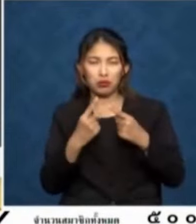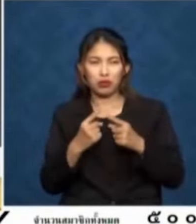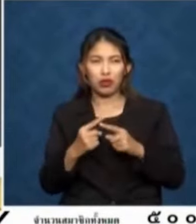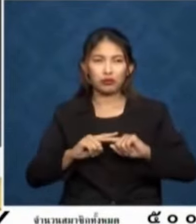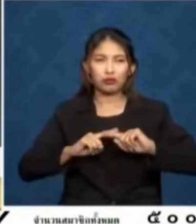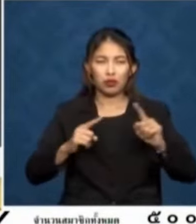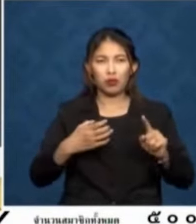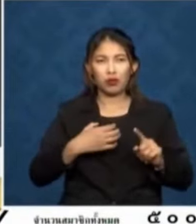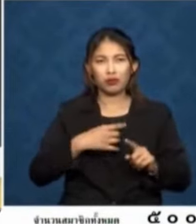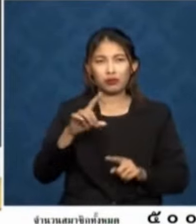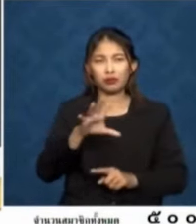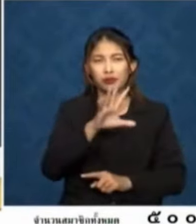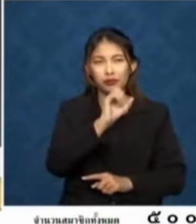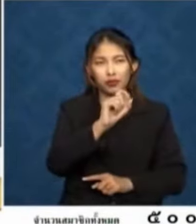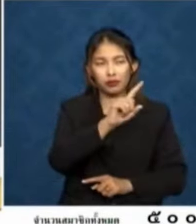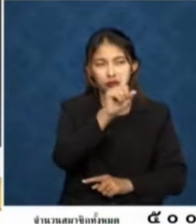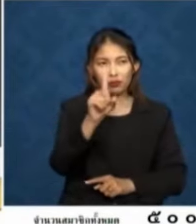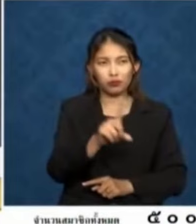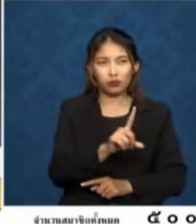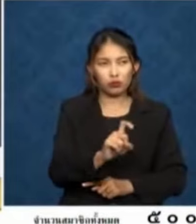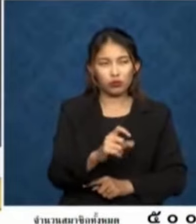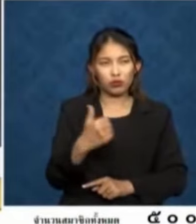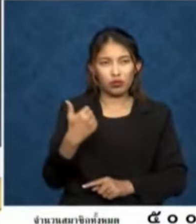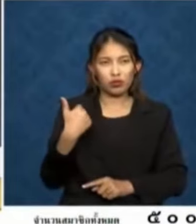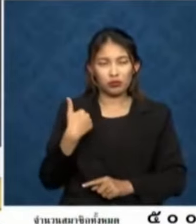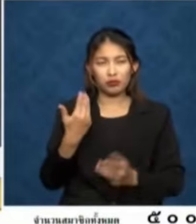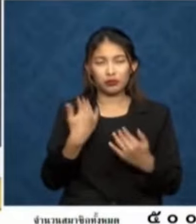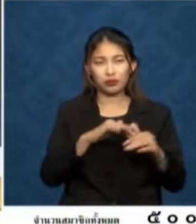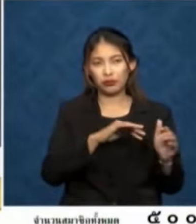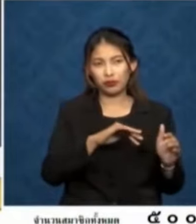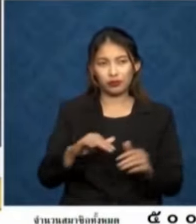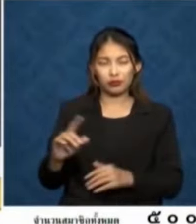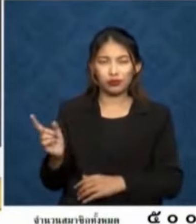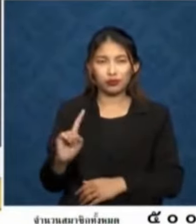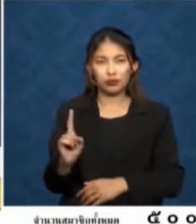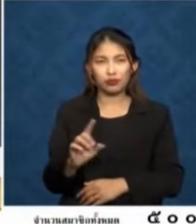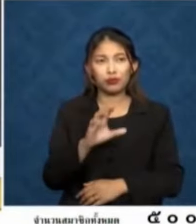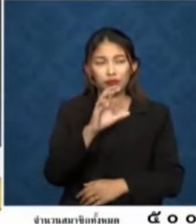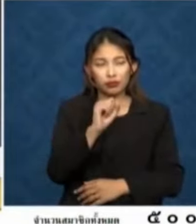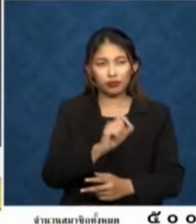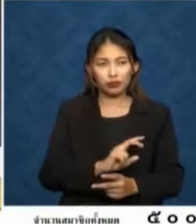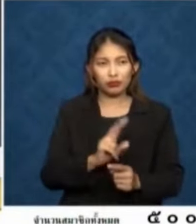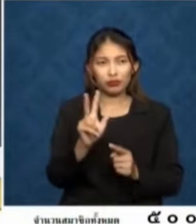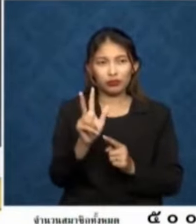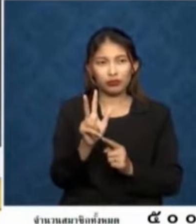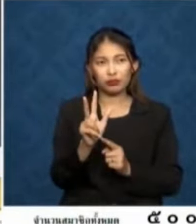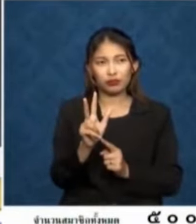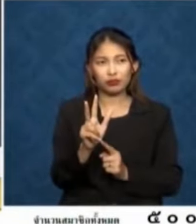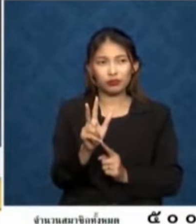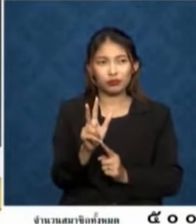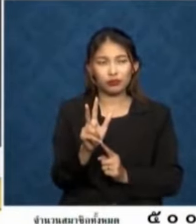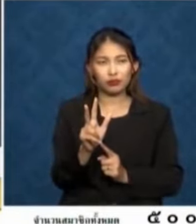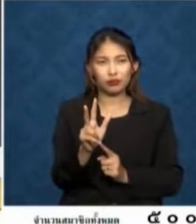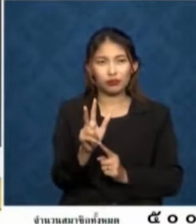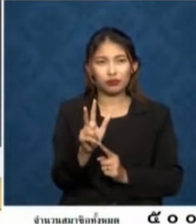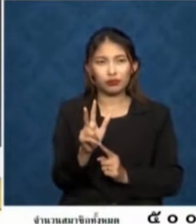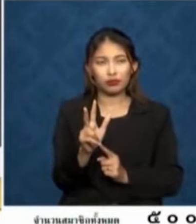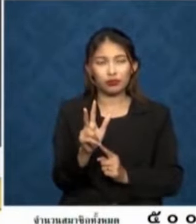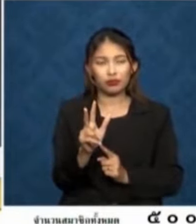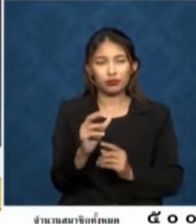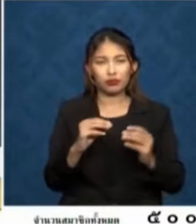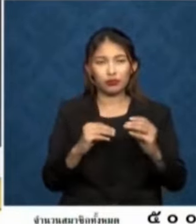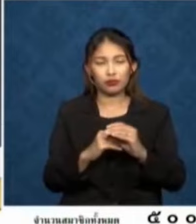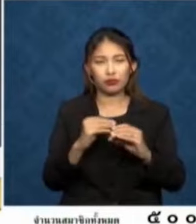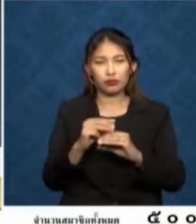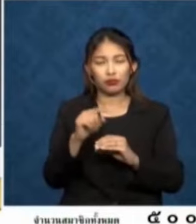แต่ก็ขอตั้งข้อสังเกตไว้ก่อนค่ะยิ่งไปกว่านั้นค่ะข้อสังเกตที่3โครงการ